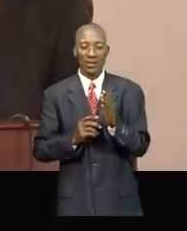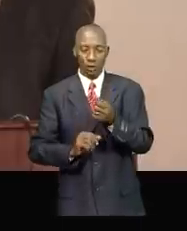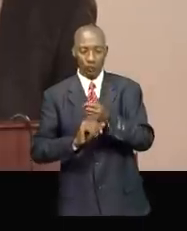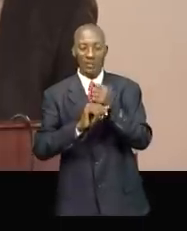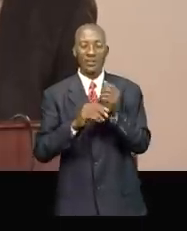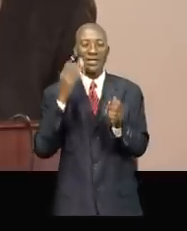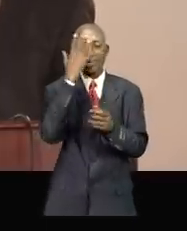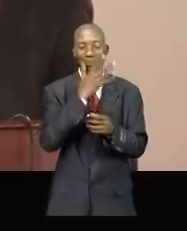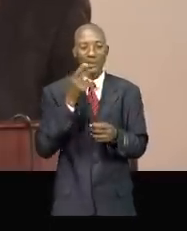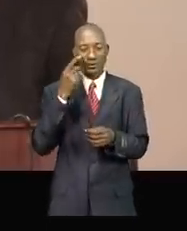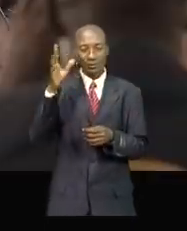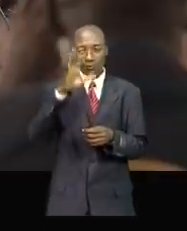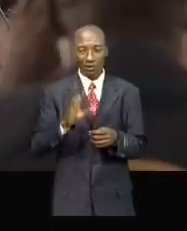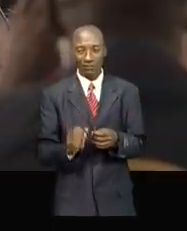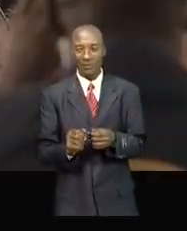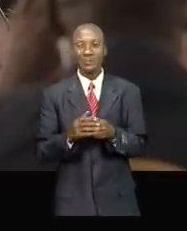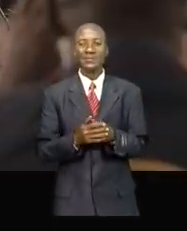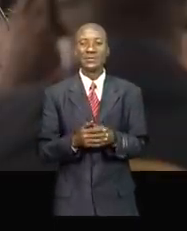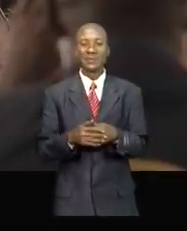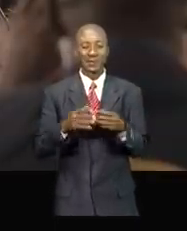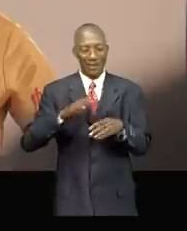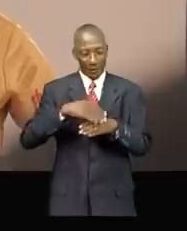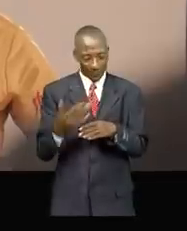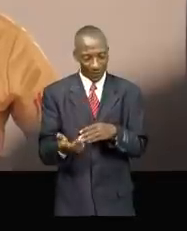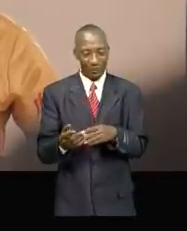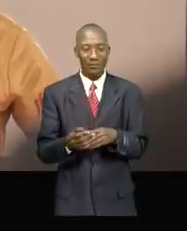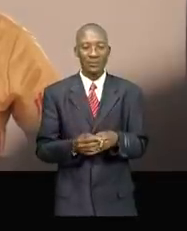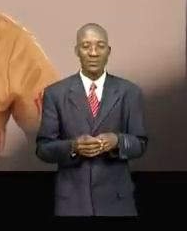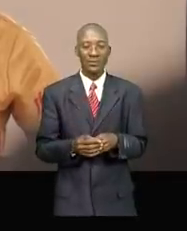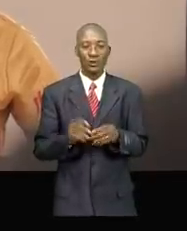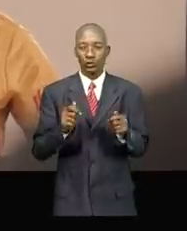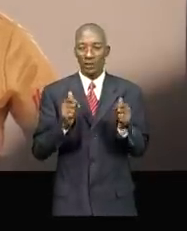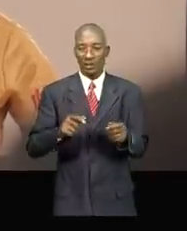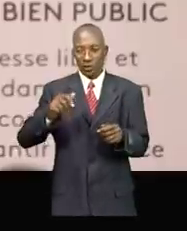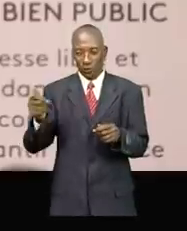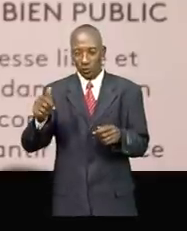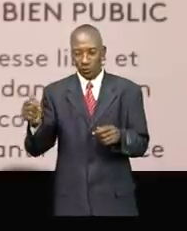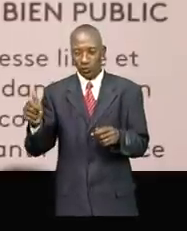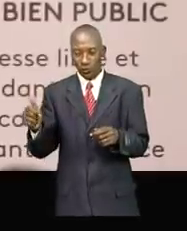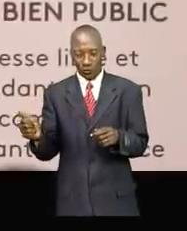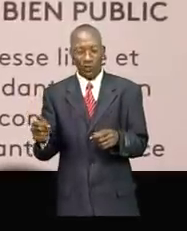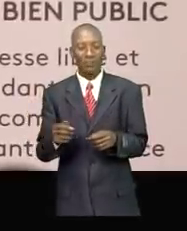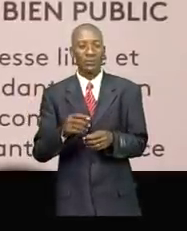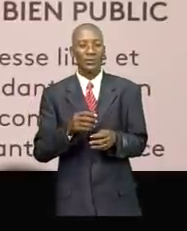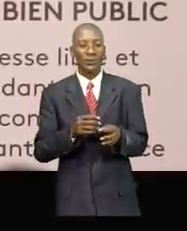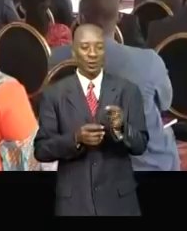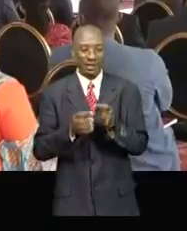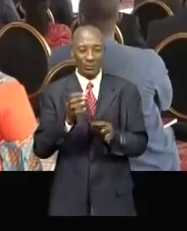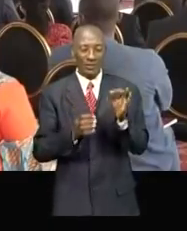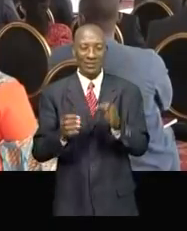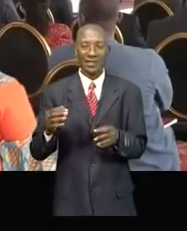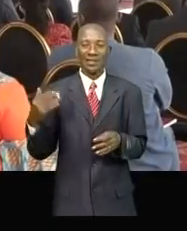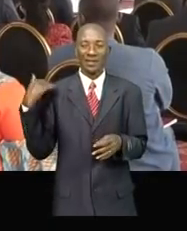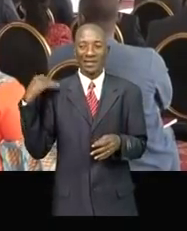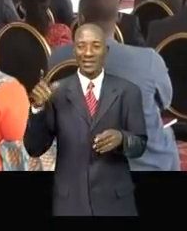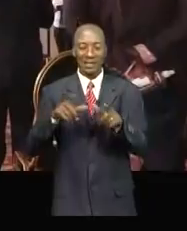de l'INPC, le secrétaire général de GED, ainsi que la représentante de l'Internews, ont tour à tour brossé l'état des lieux au sujet